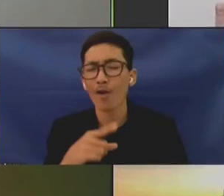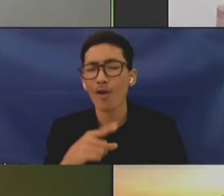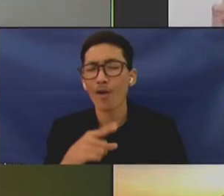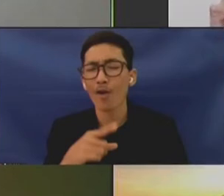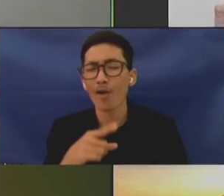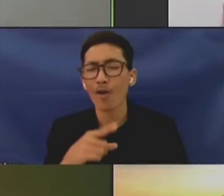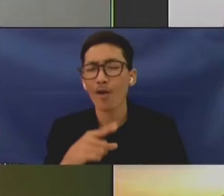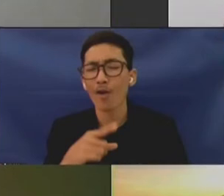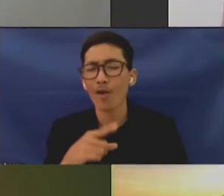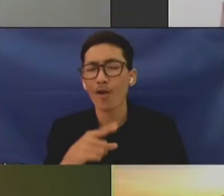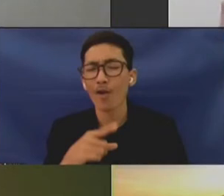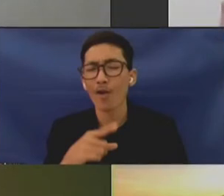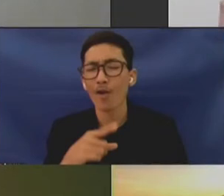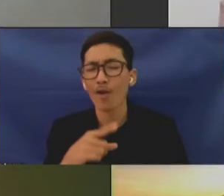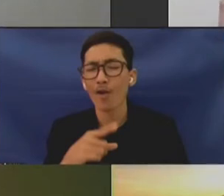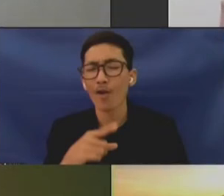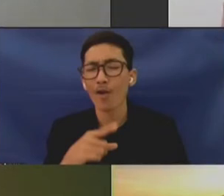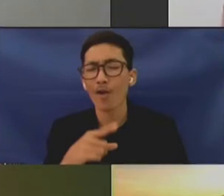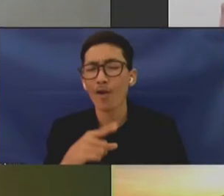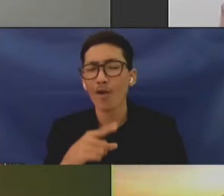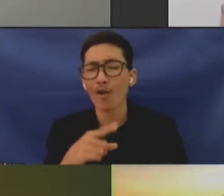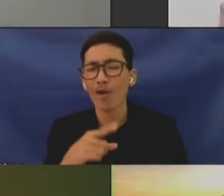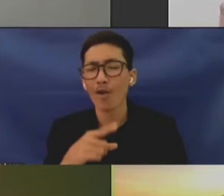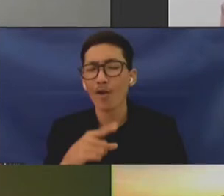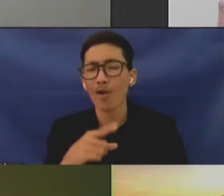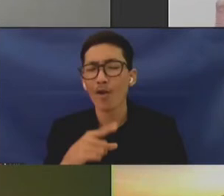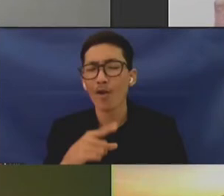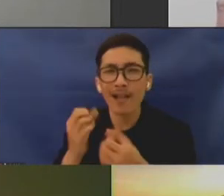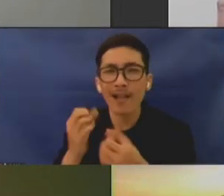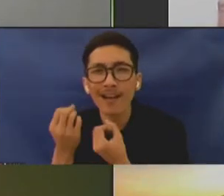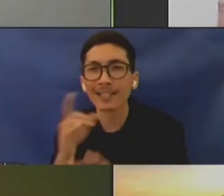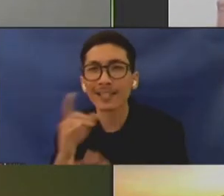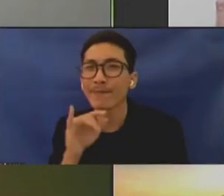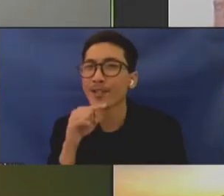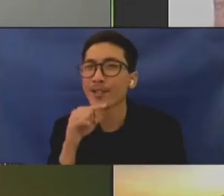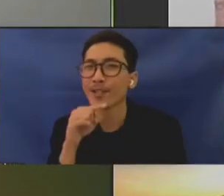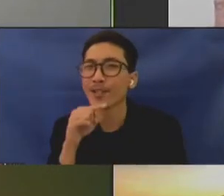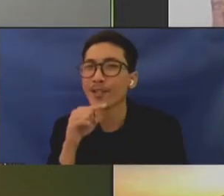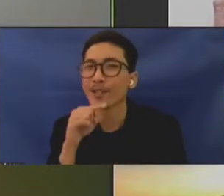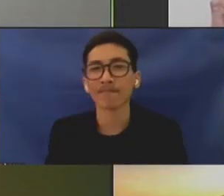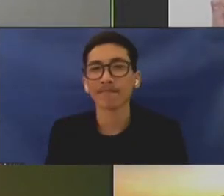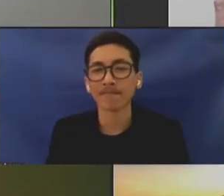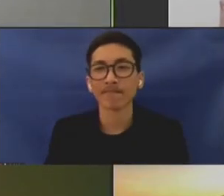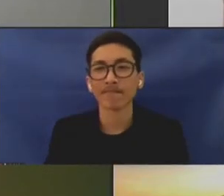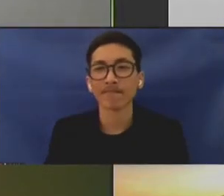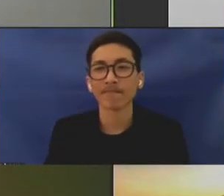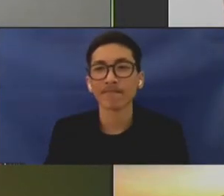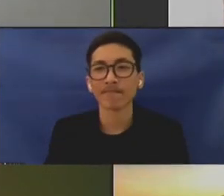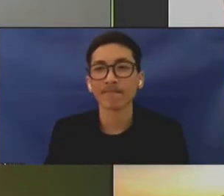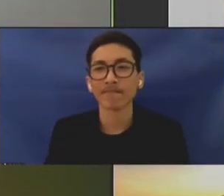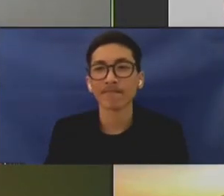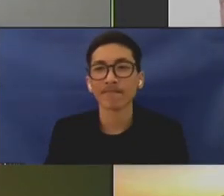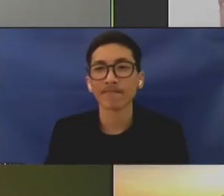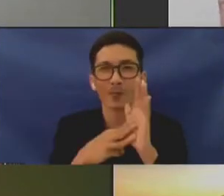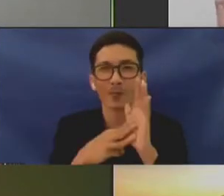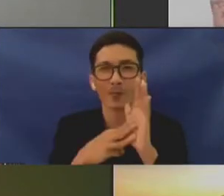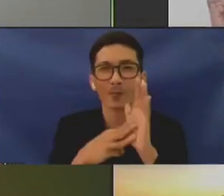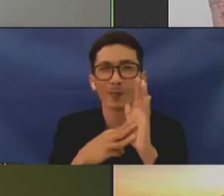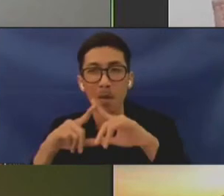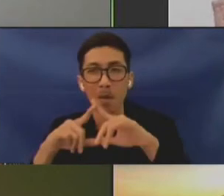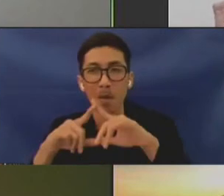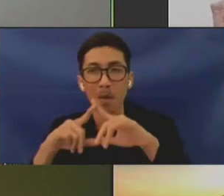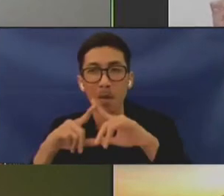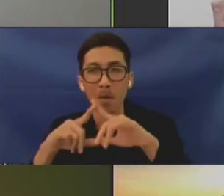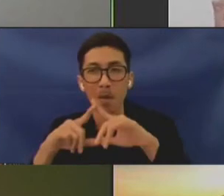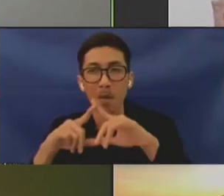Gitu, dan yang penting sih ini sih kalau kayak aku bilang seperti tadi Bu Mima bilang bahwa sekarang kan akses informasi banyak ya, jadi sebenarnya